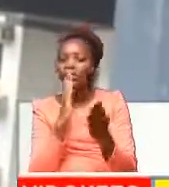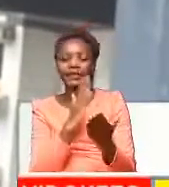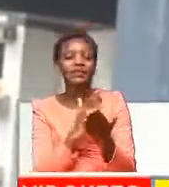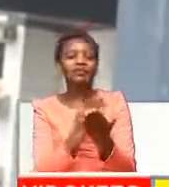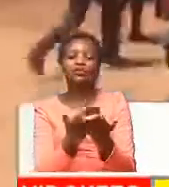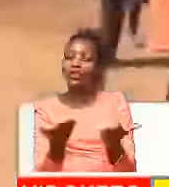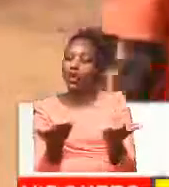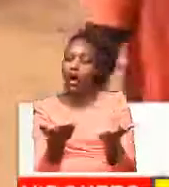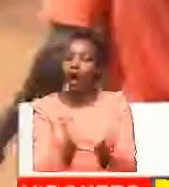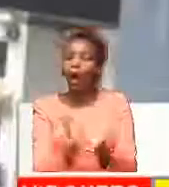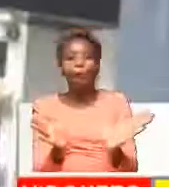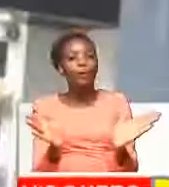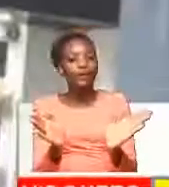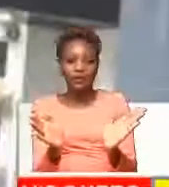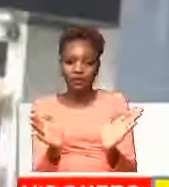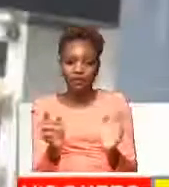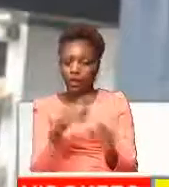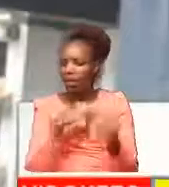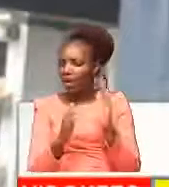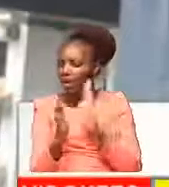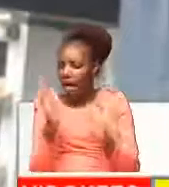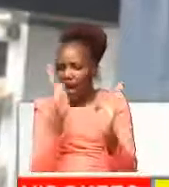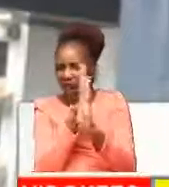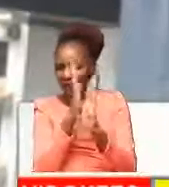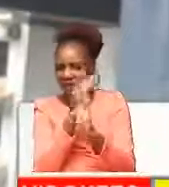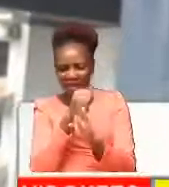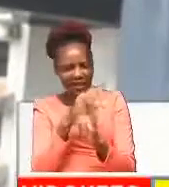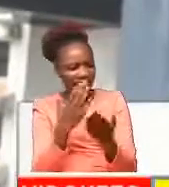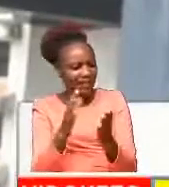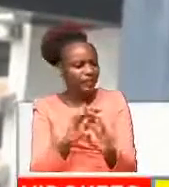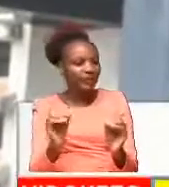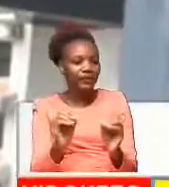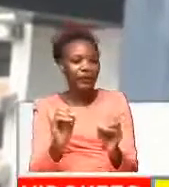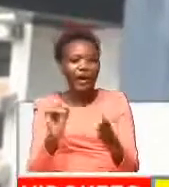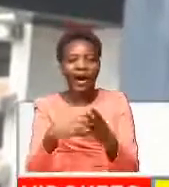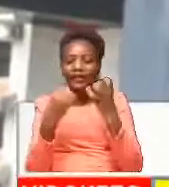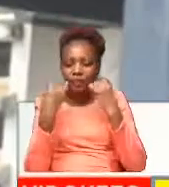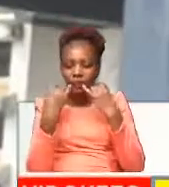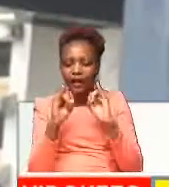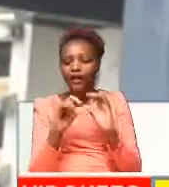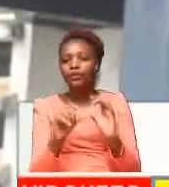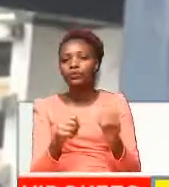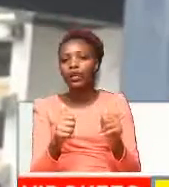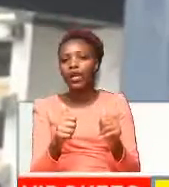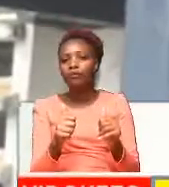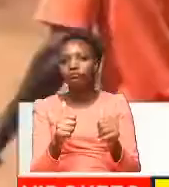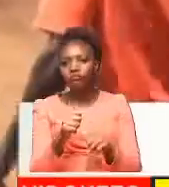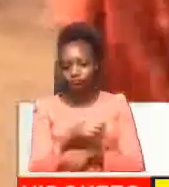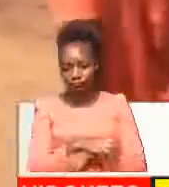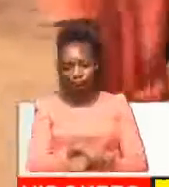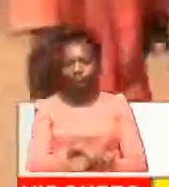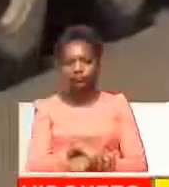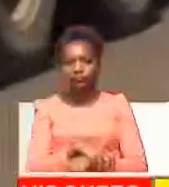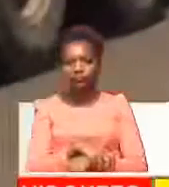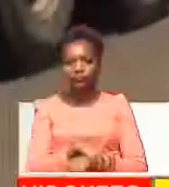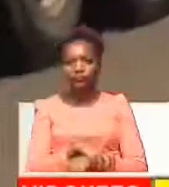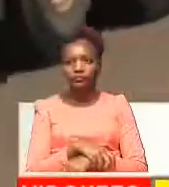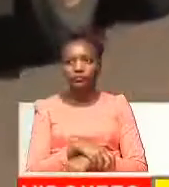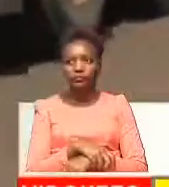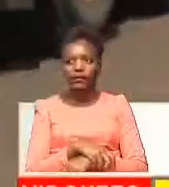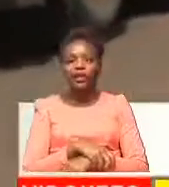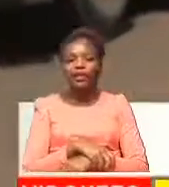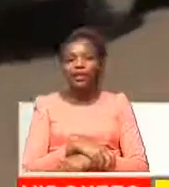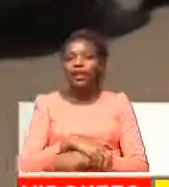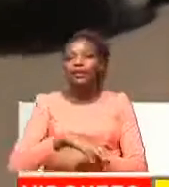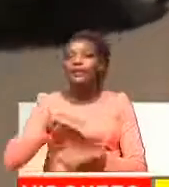njia ya wazi kabisa. Hatutaficha chochote, itatokea na tutapeana habari kulingana na vile mambo yalivyo. Ni mauaji